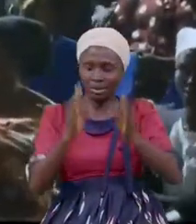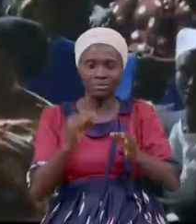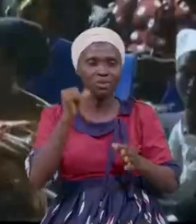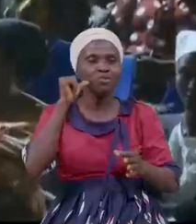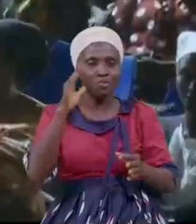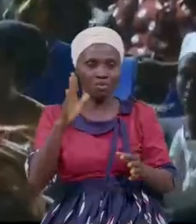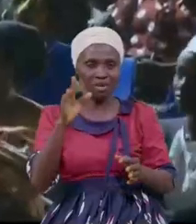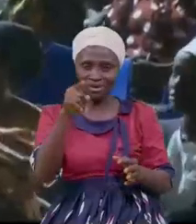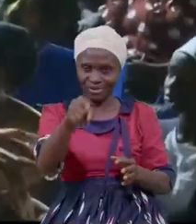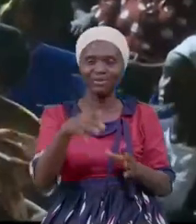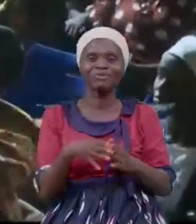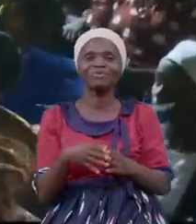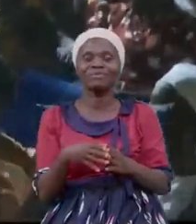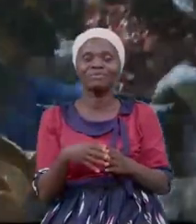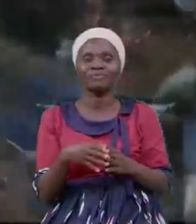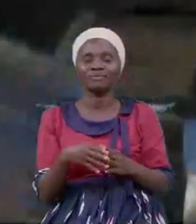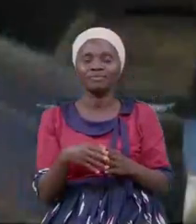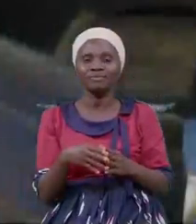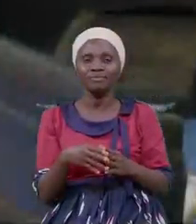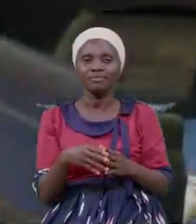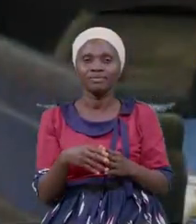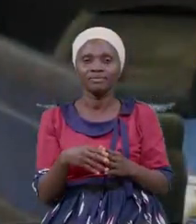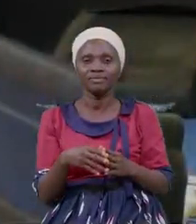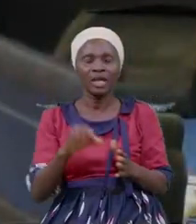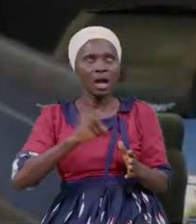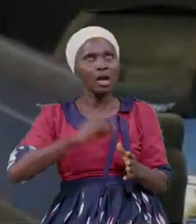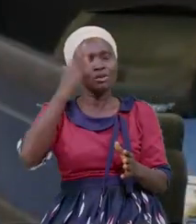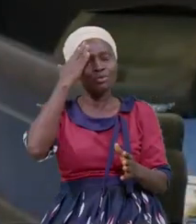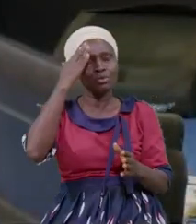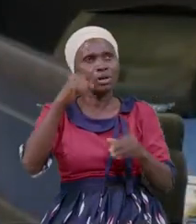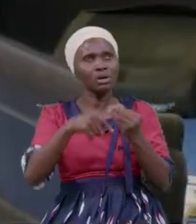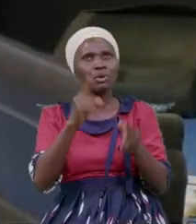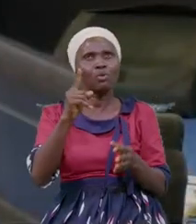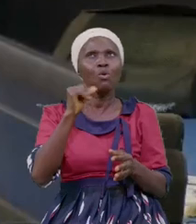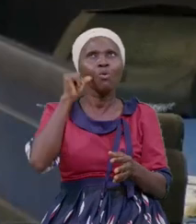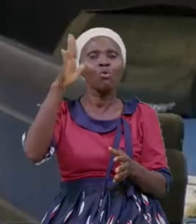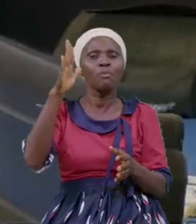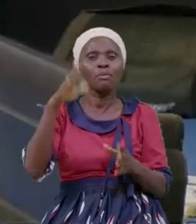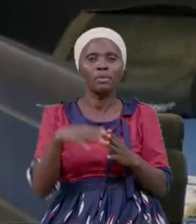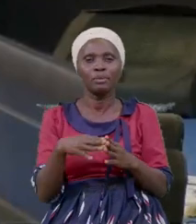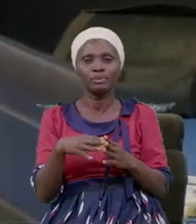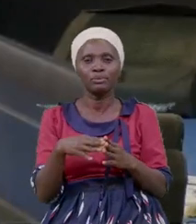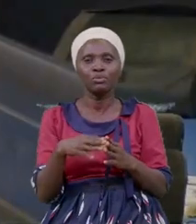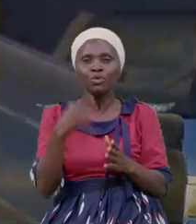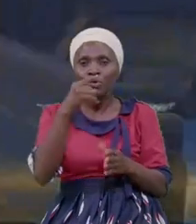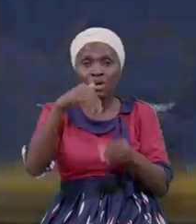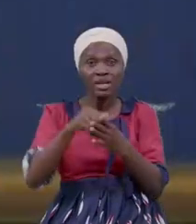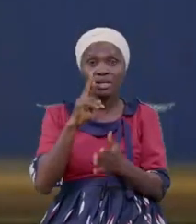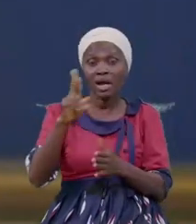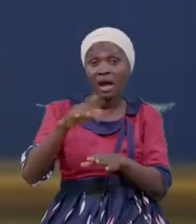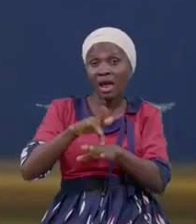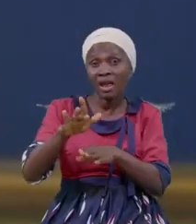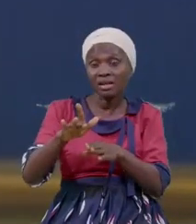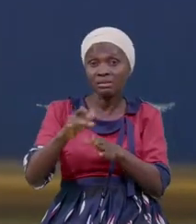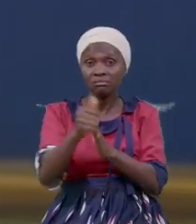déterminée j'ai lu l'histoire d'une femme qui dans